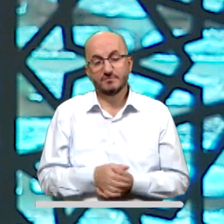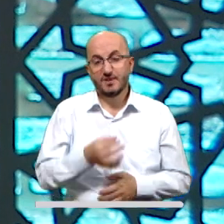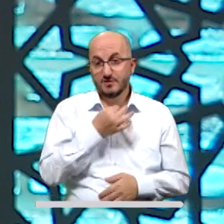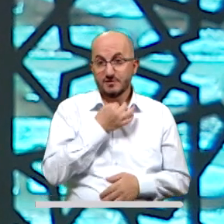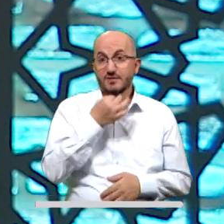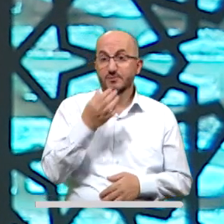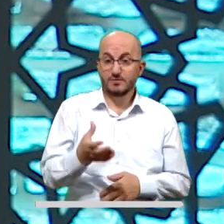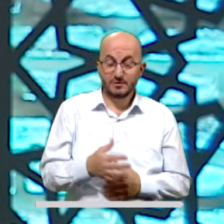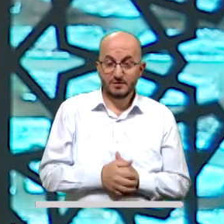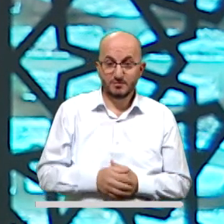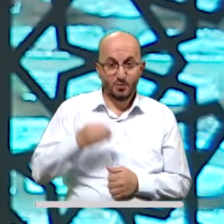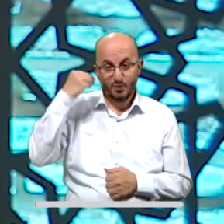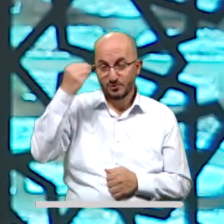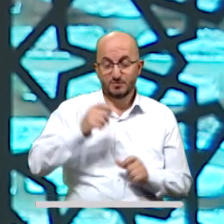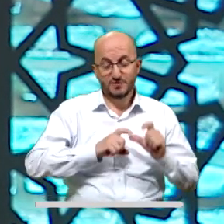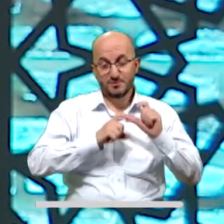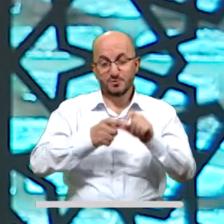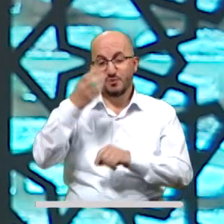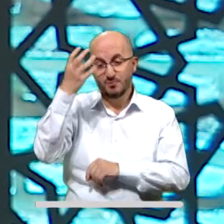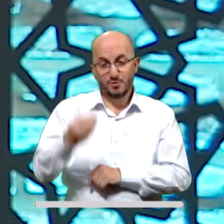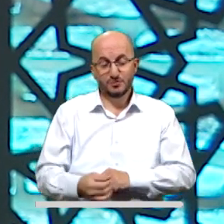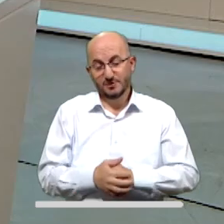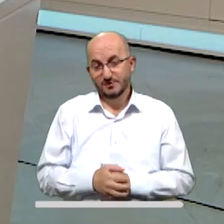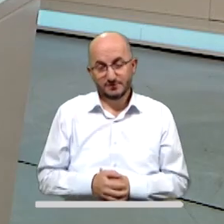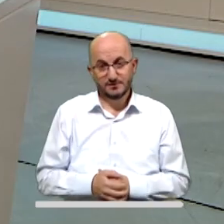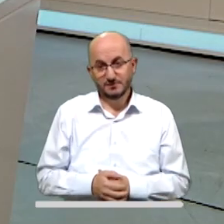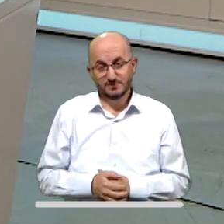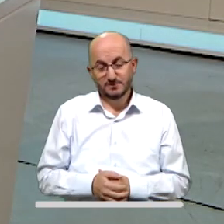ederim. Hocamıza bir sorum olacak. Biz teşekkür ederiz. Buyurun.